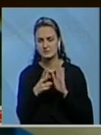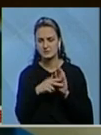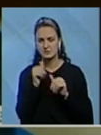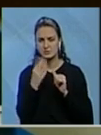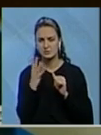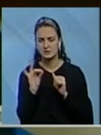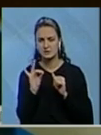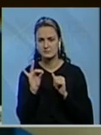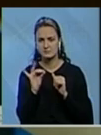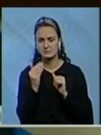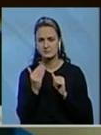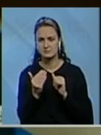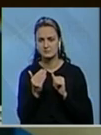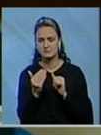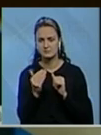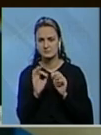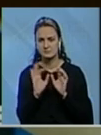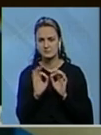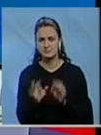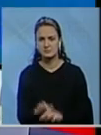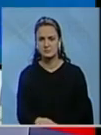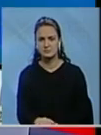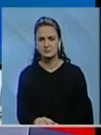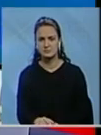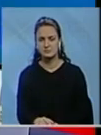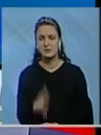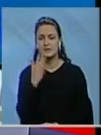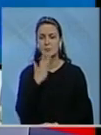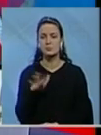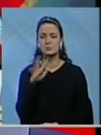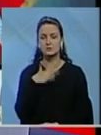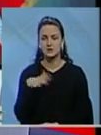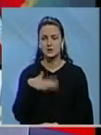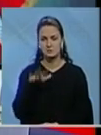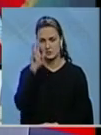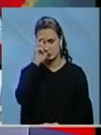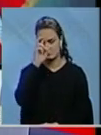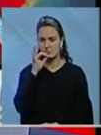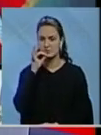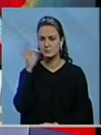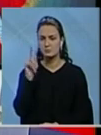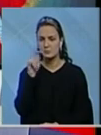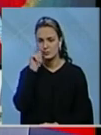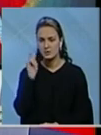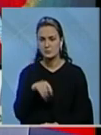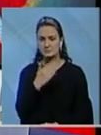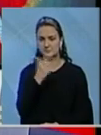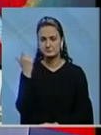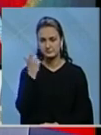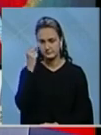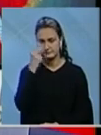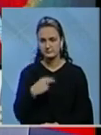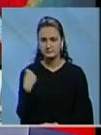2018-ის 4 იანვრის ნინოგიორგიევის მიერ გაკეთებულ განცხადებაში. ევროპული საქართველო ხელისუფლებას მოუწოდებს უკრაინის მართლმადიდებლური